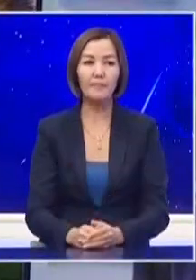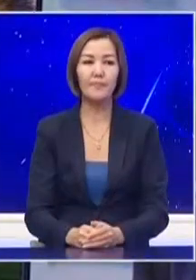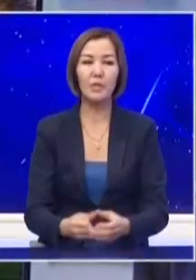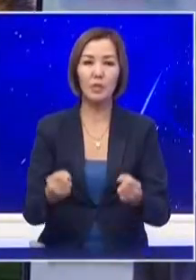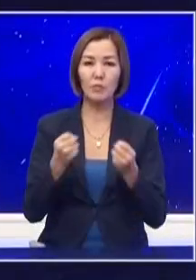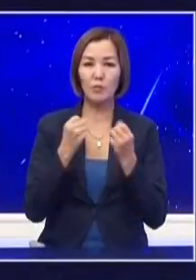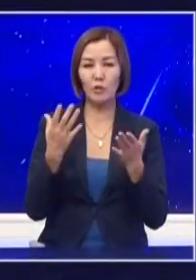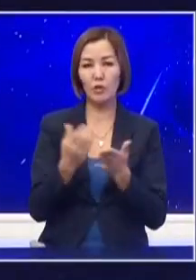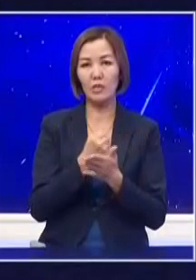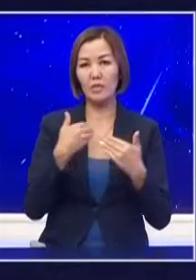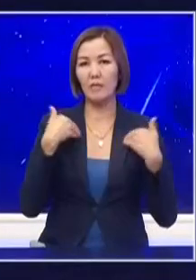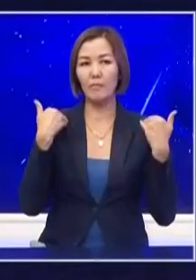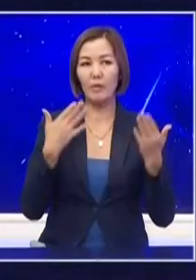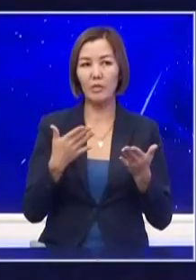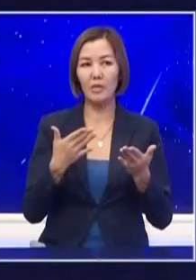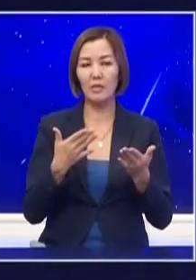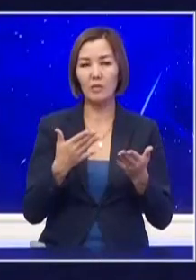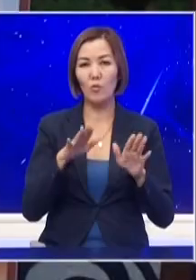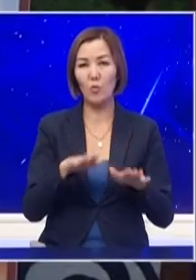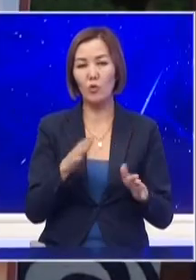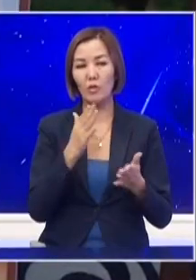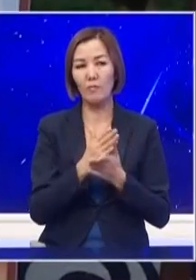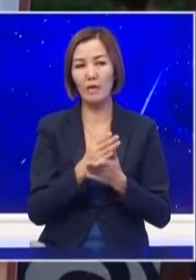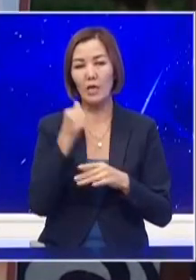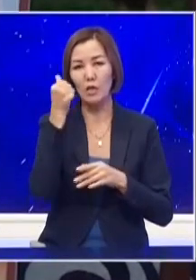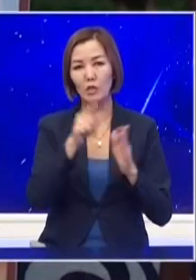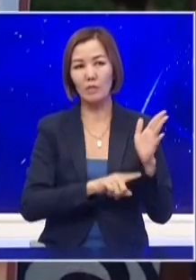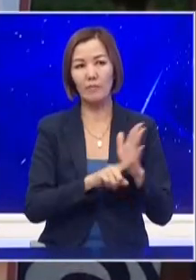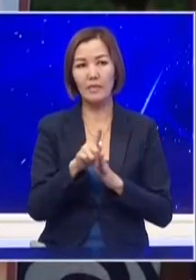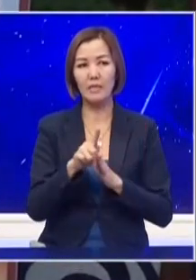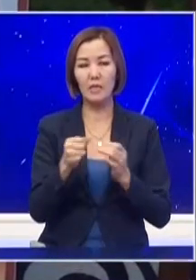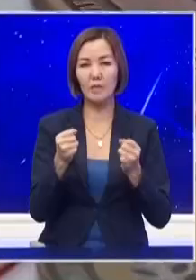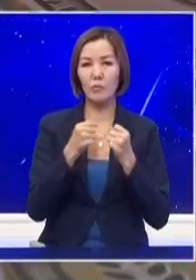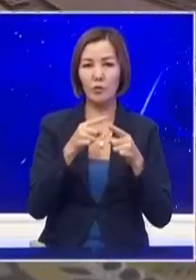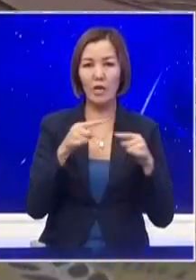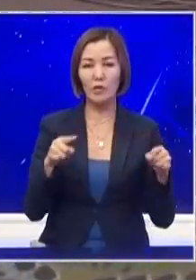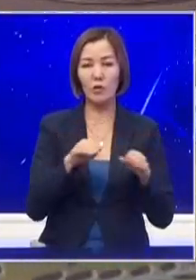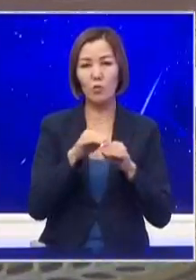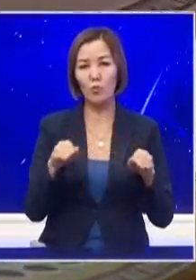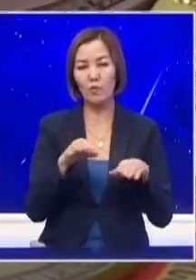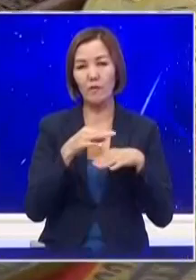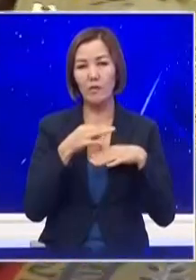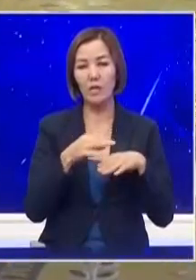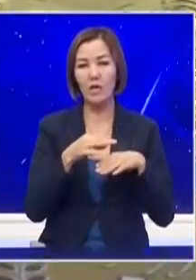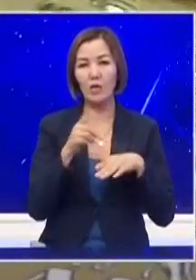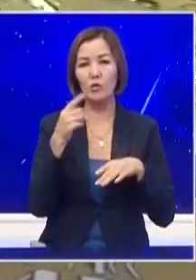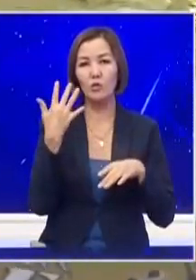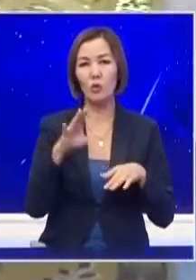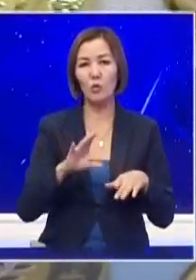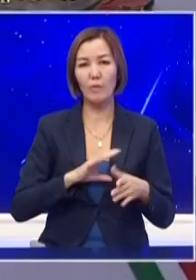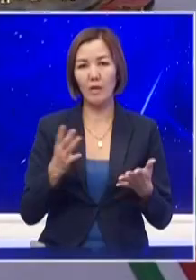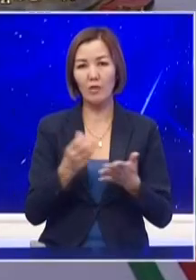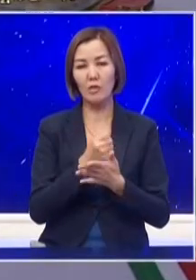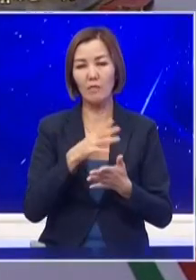спорттық жетістіктерін паш еткен бұрыш та табылды. Жыл басынан бері өңірдің атлеттері түрлі деңгейде өткен жарыстардан 150-ден аса медаль жеңіп